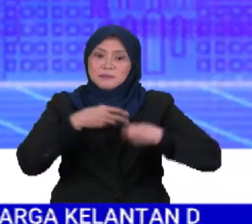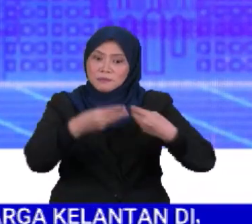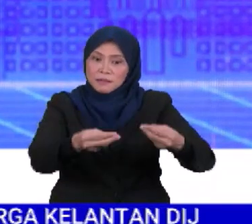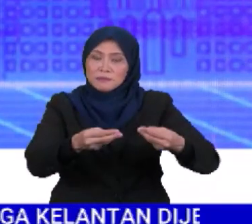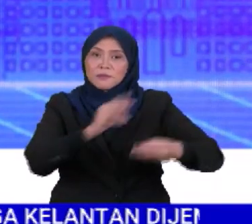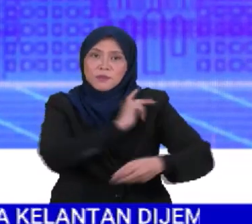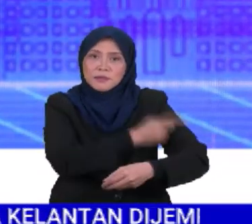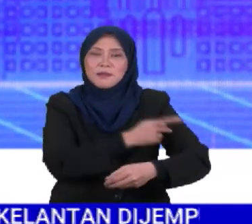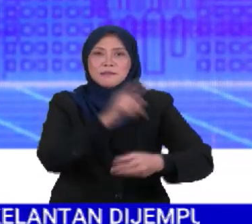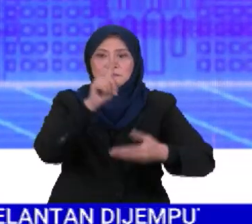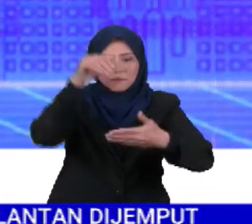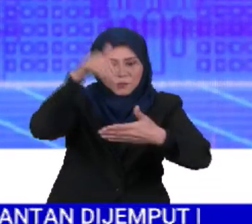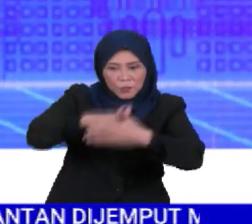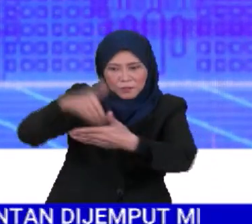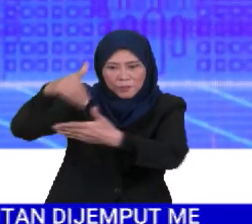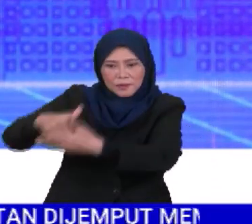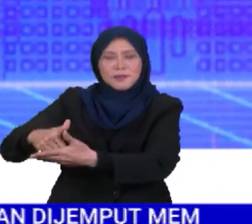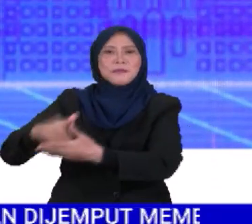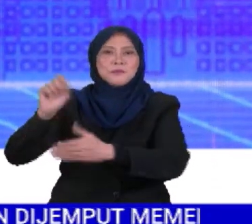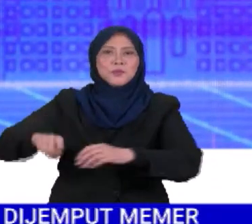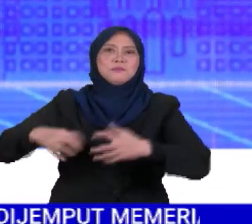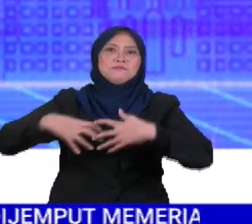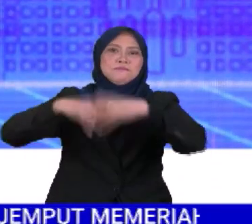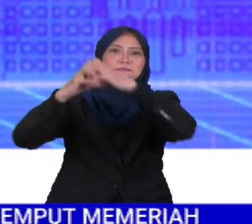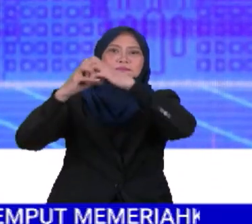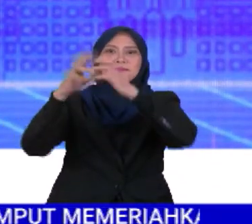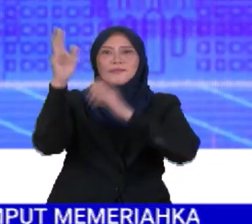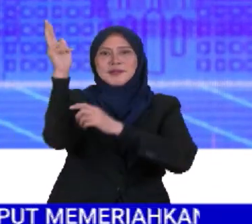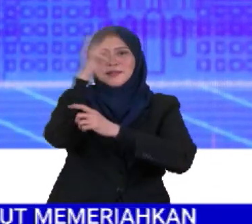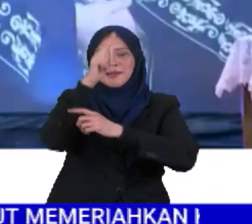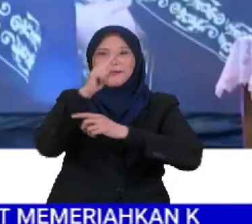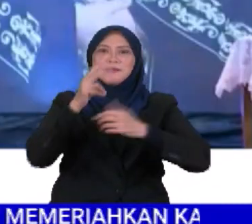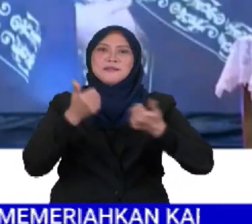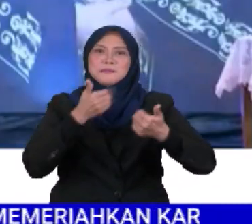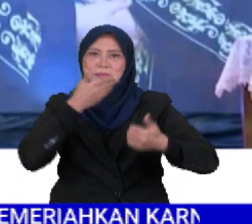dapat membentuk kerajaan yang lebih stabil.